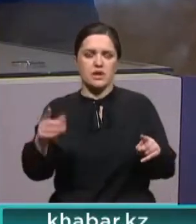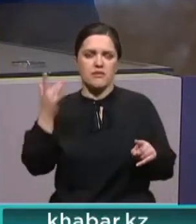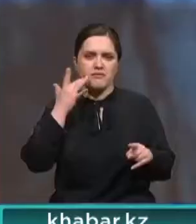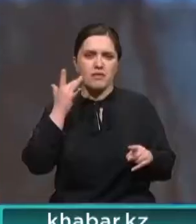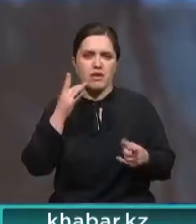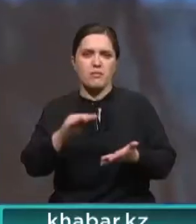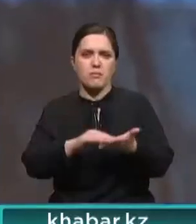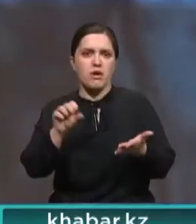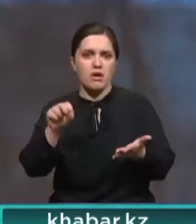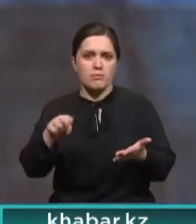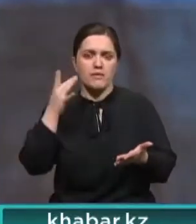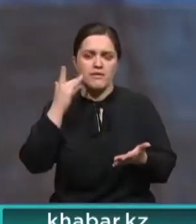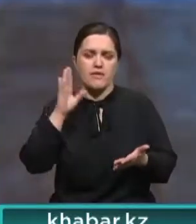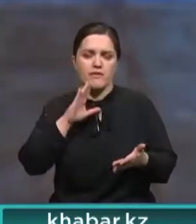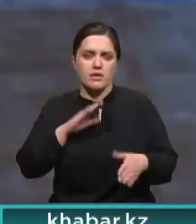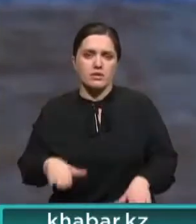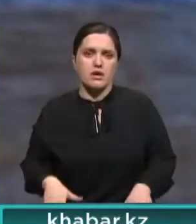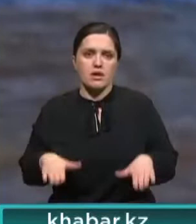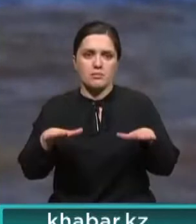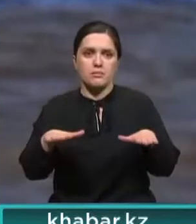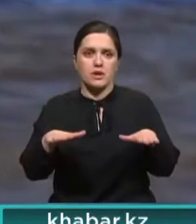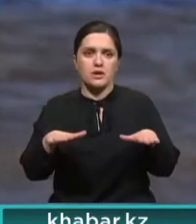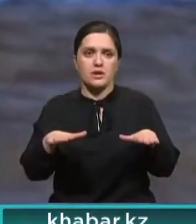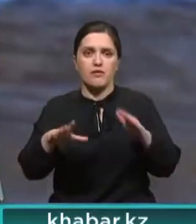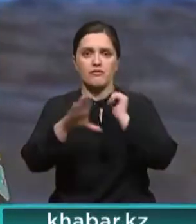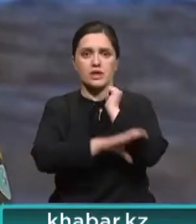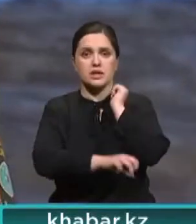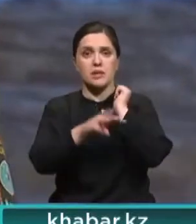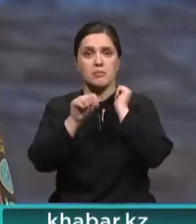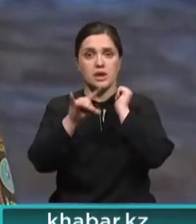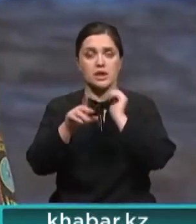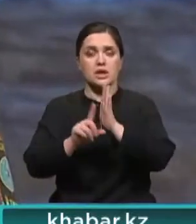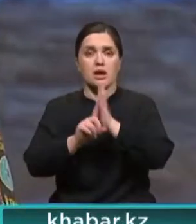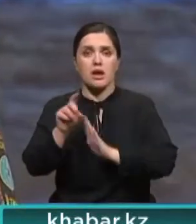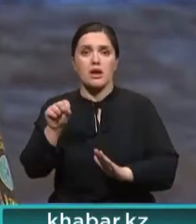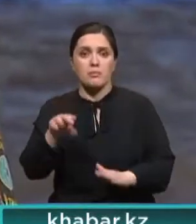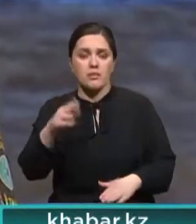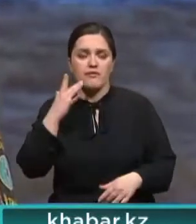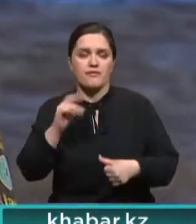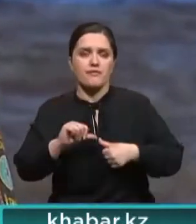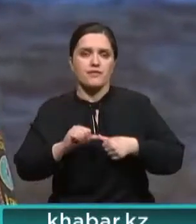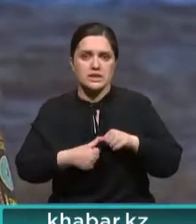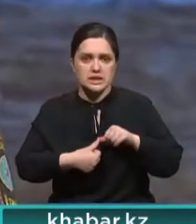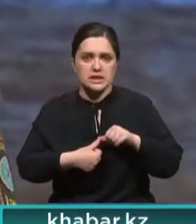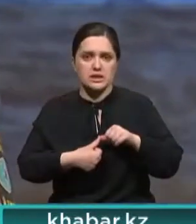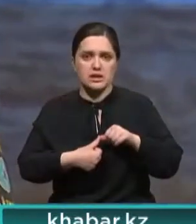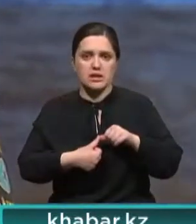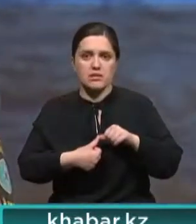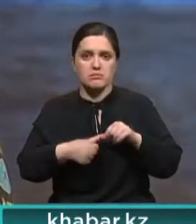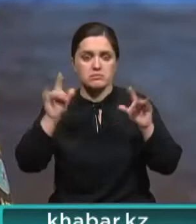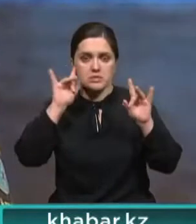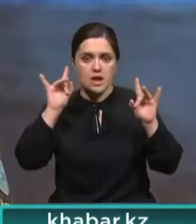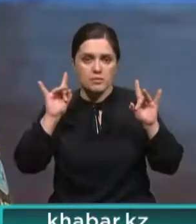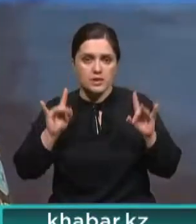Последние годы проведенный мониторинг показывает, что в конце марта и в апреле месяце всегда выпадает